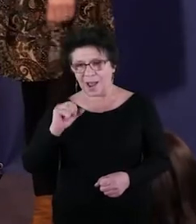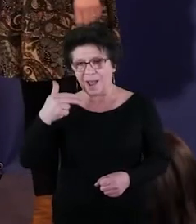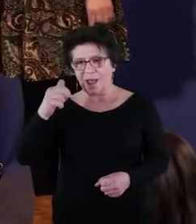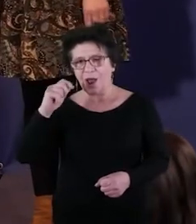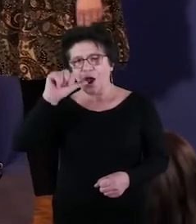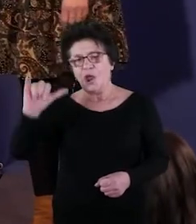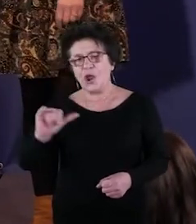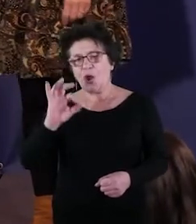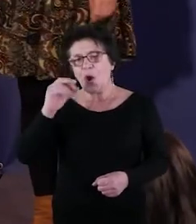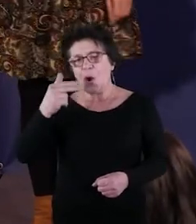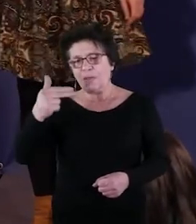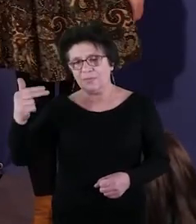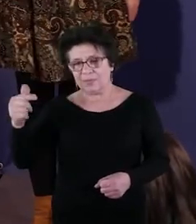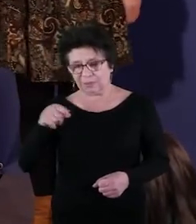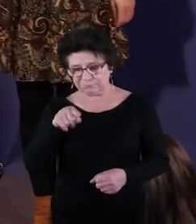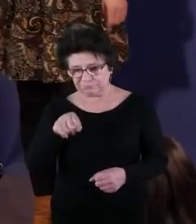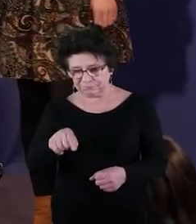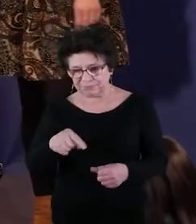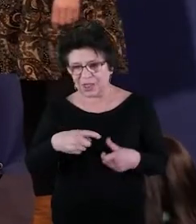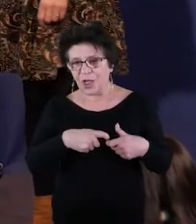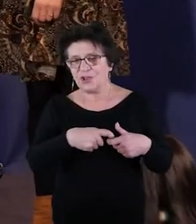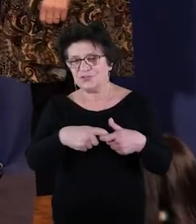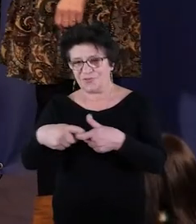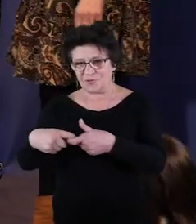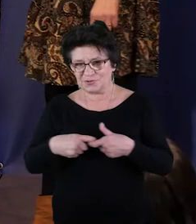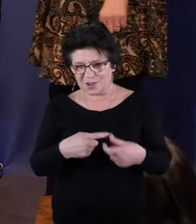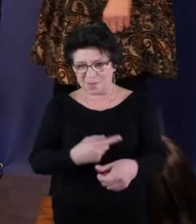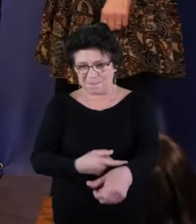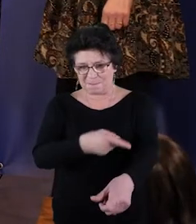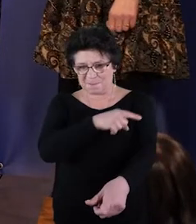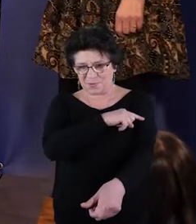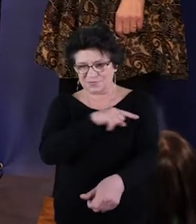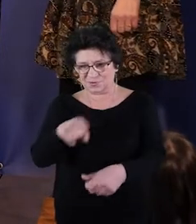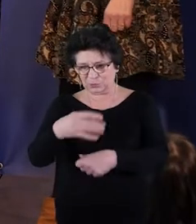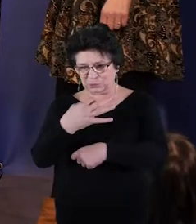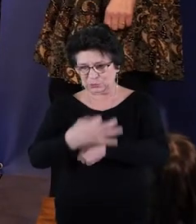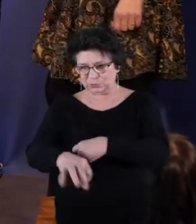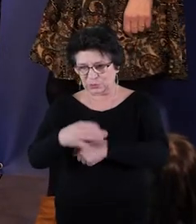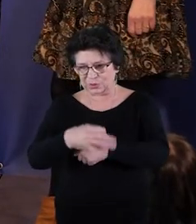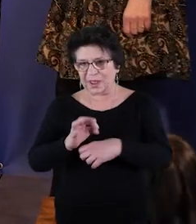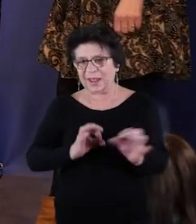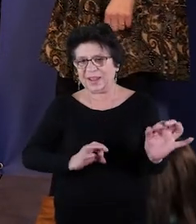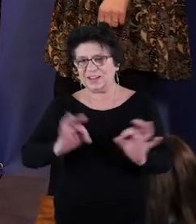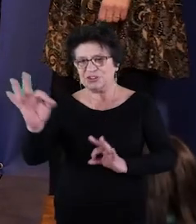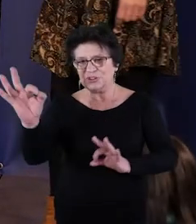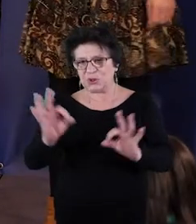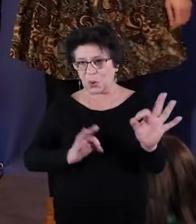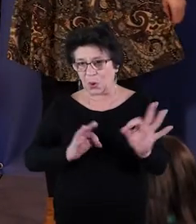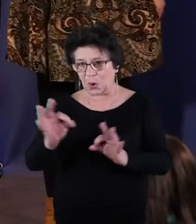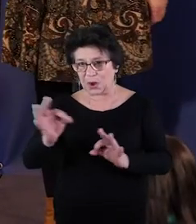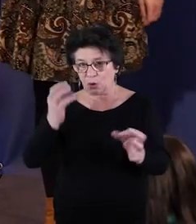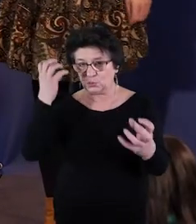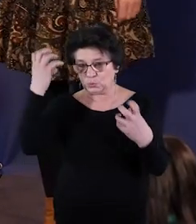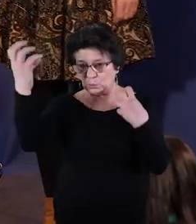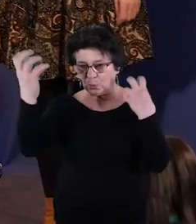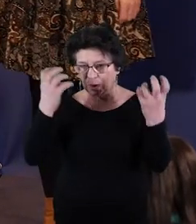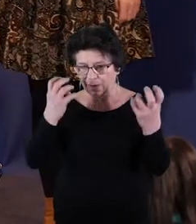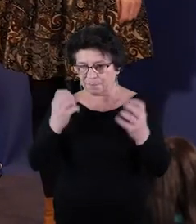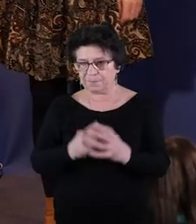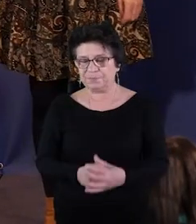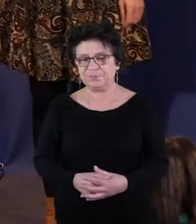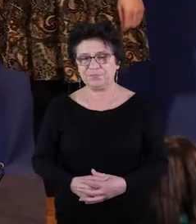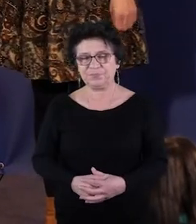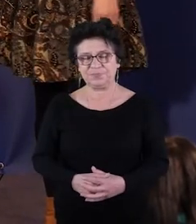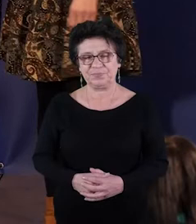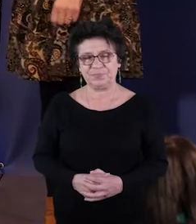związana z Poznaniem gdzie studiowała na wydziale historii sztuki Debiutowała w